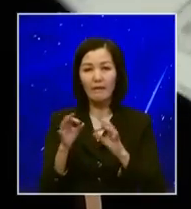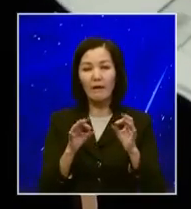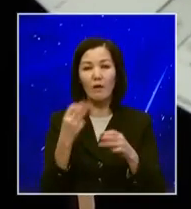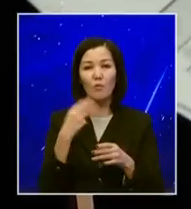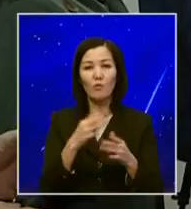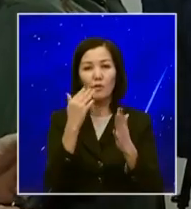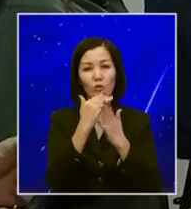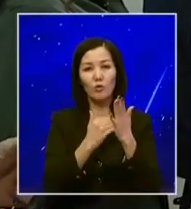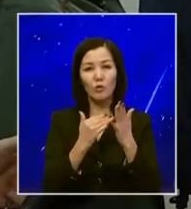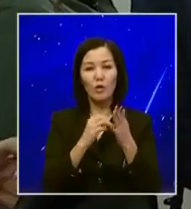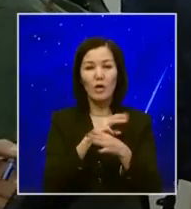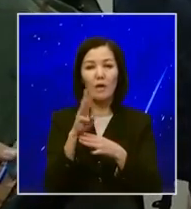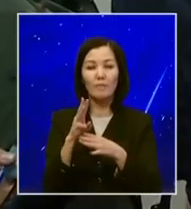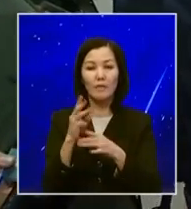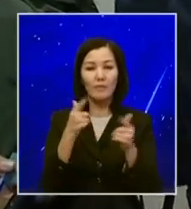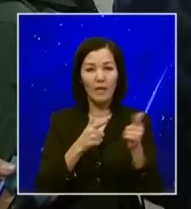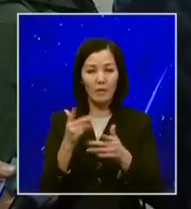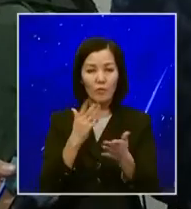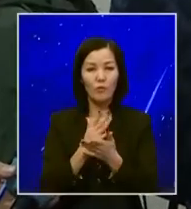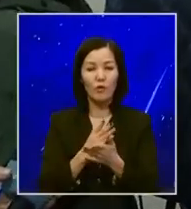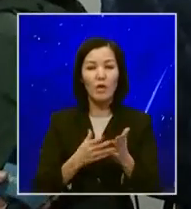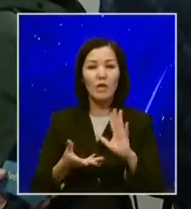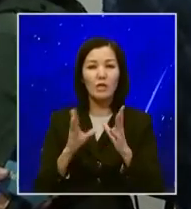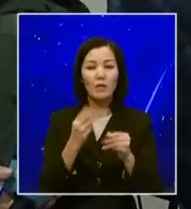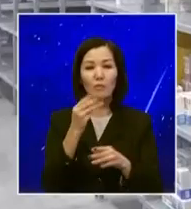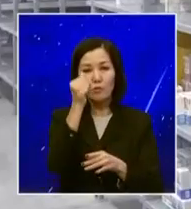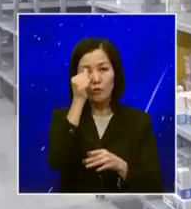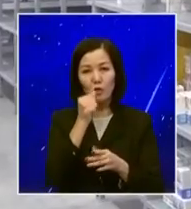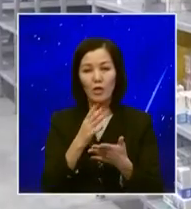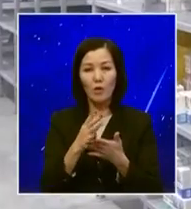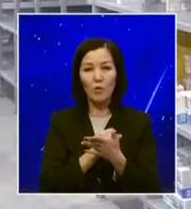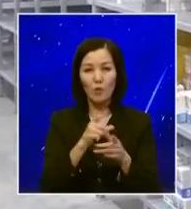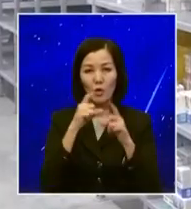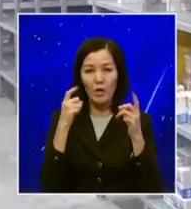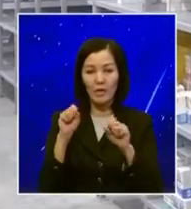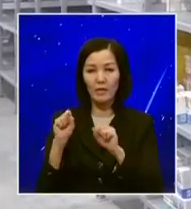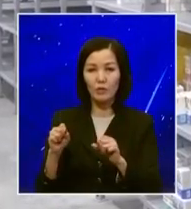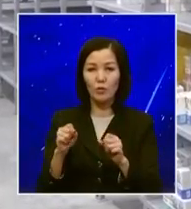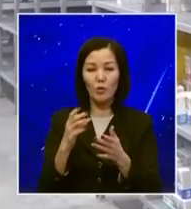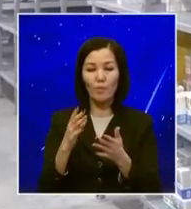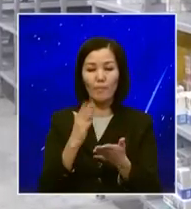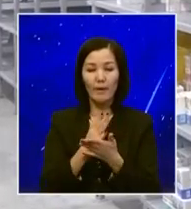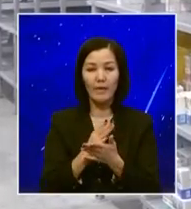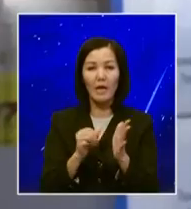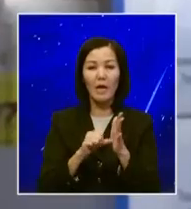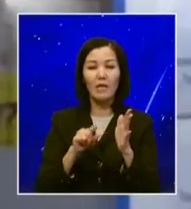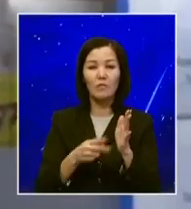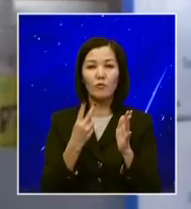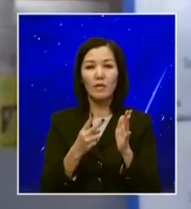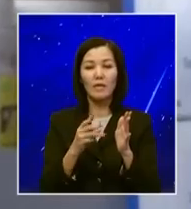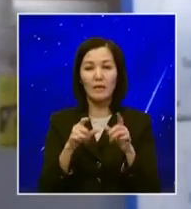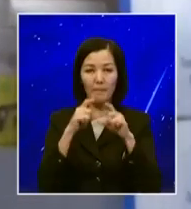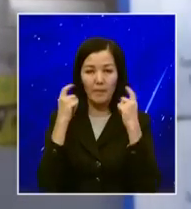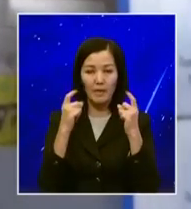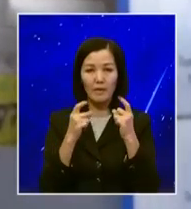түрлі препараттар қамтылып отыр. Жалпы облыста үш айға жетерлік жеке қорғаныс құралдары қоры бар. 6,2 миллион